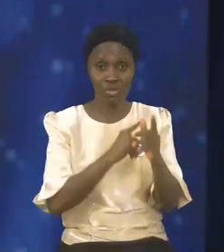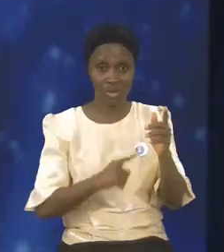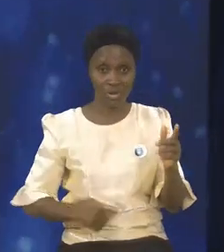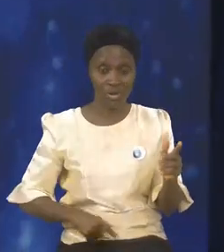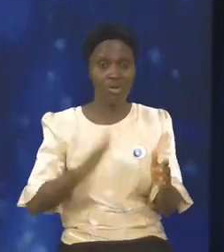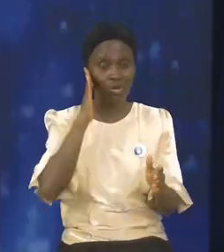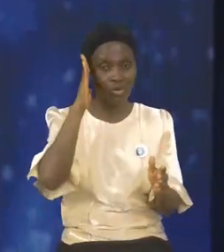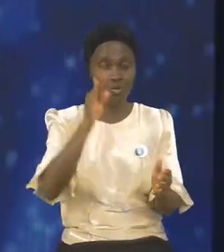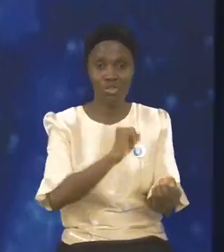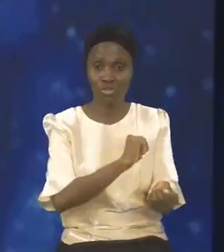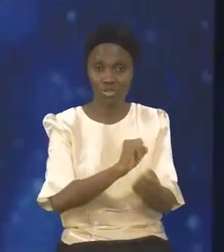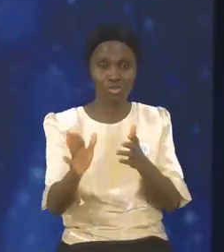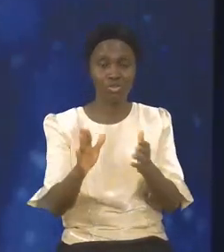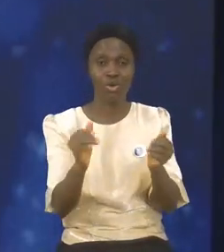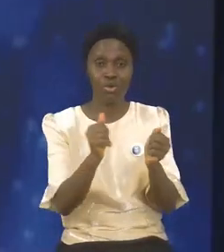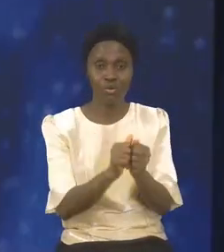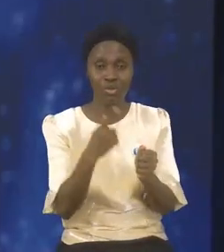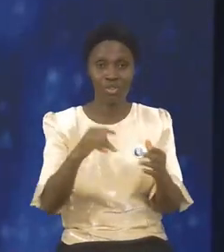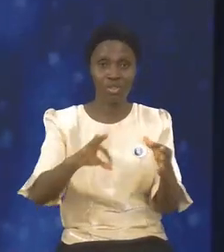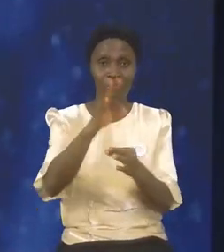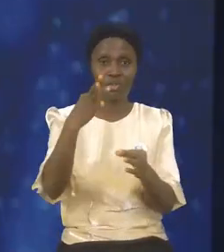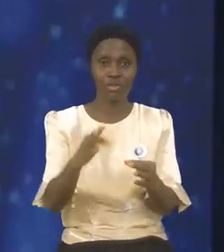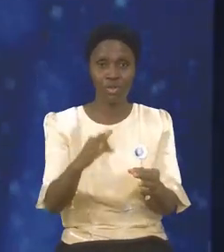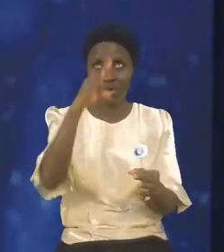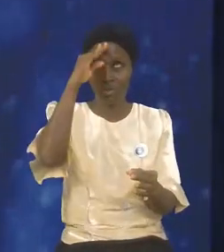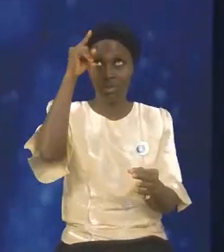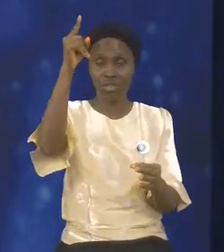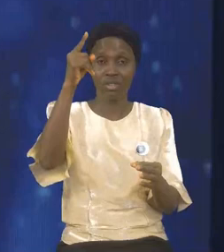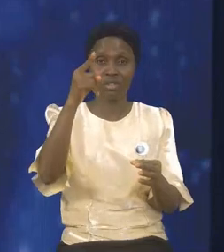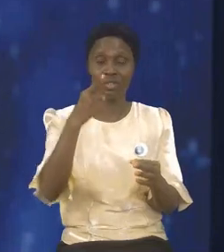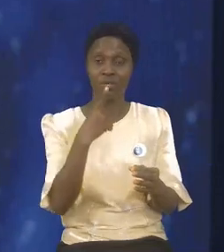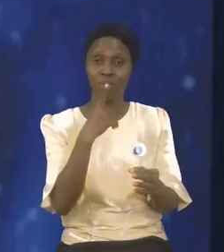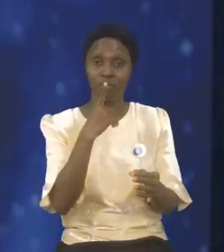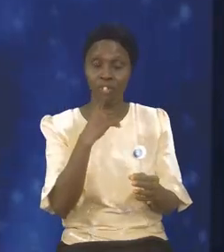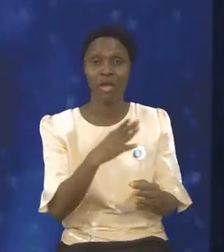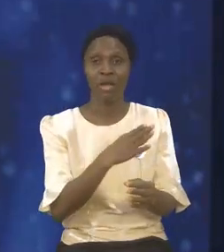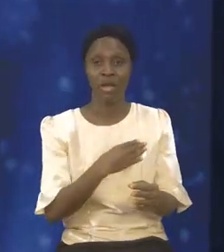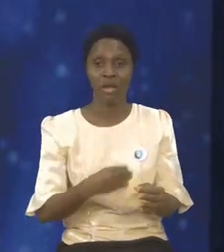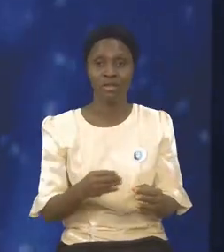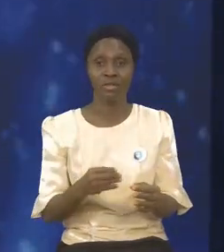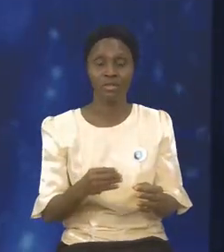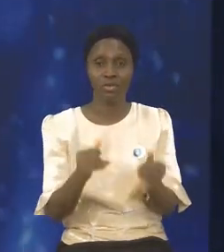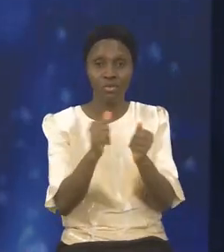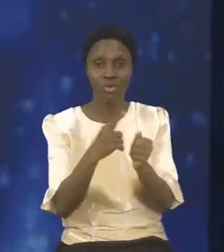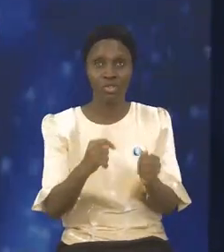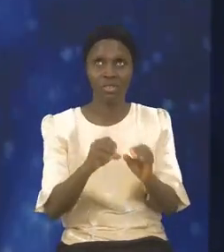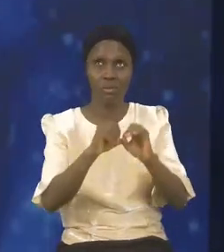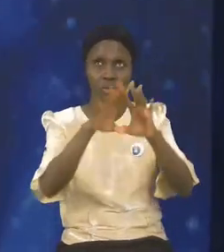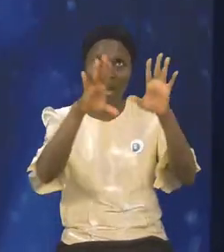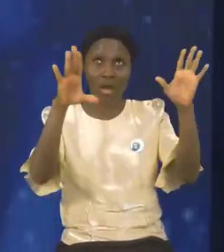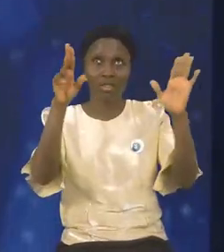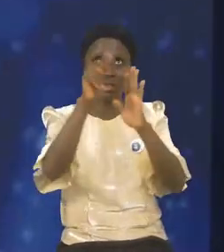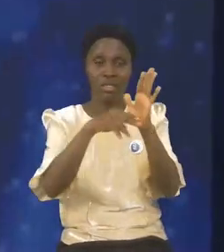Seigneur Jésus détruira par le souffle de sa bouche et qu'il